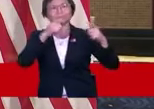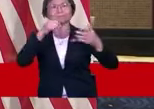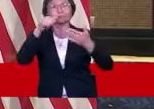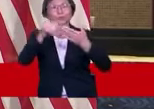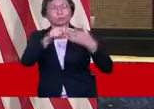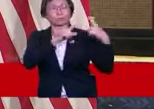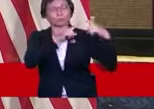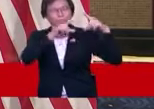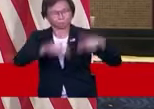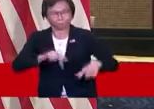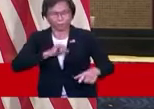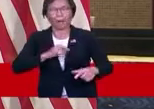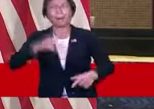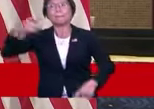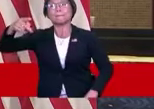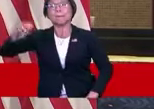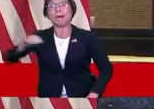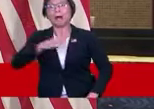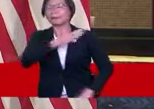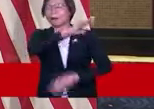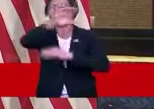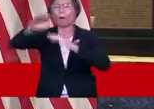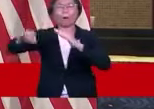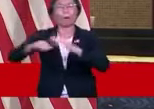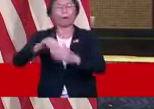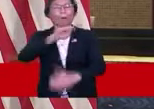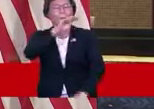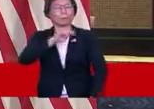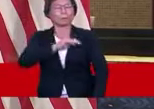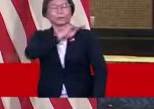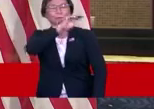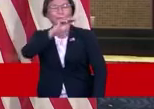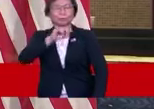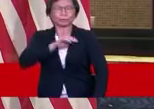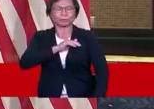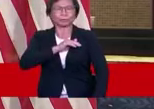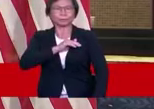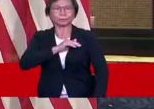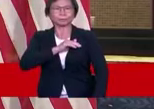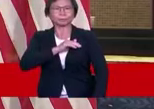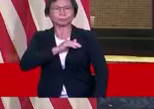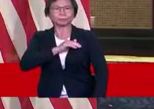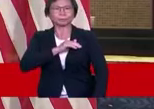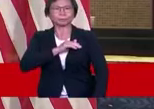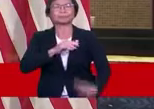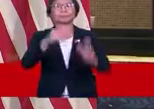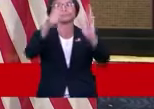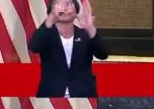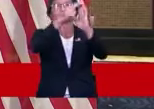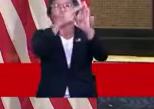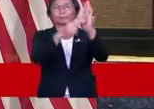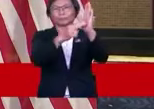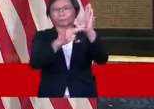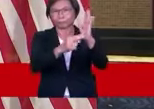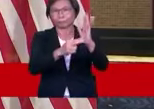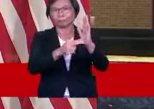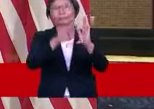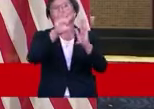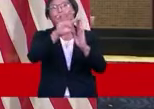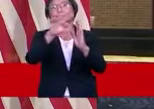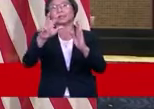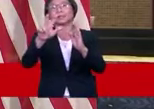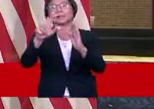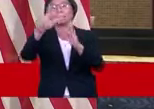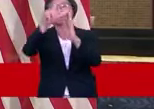pedangnya menteri dan seluruh jemaah menteri di bawah pekarangan 4340 bagaan